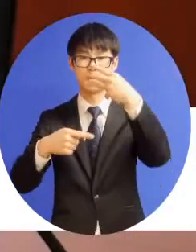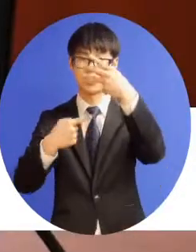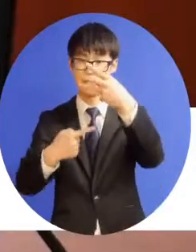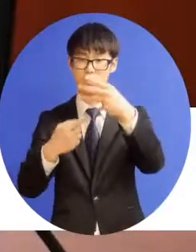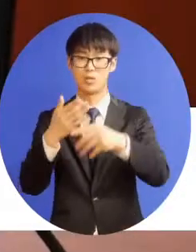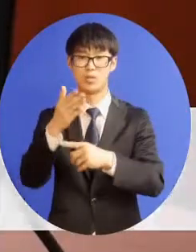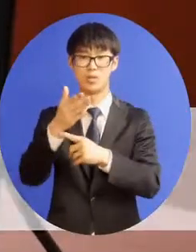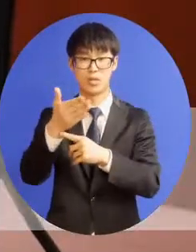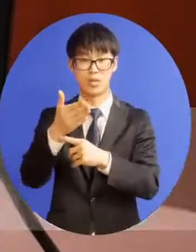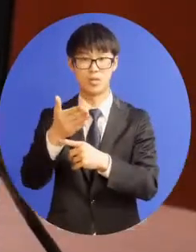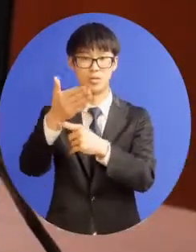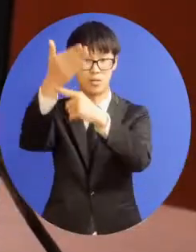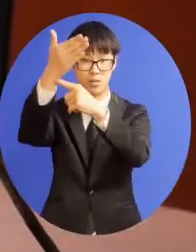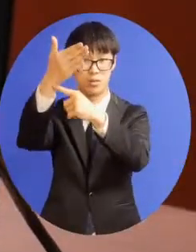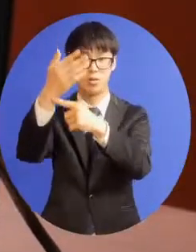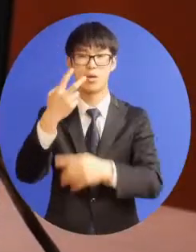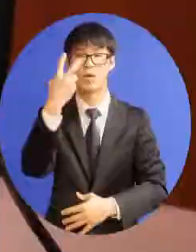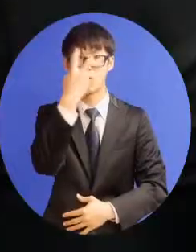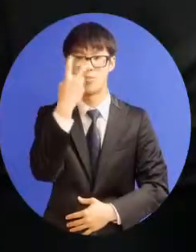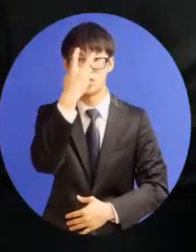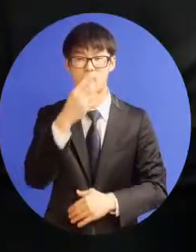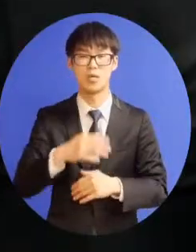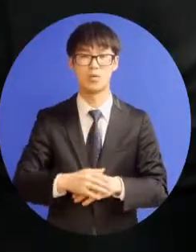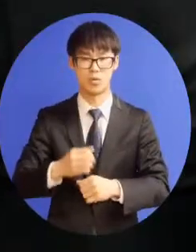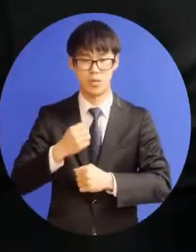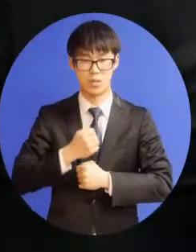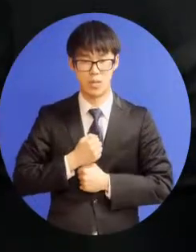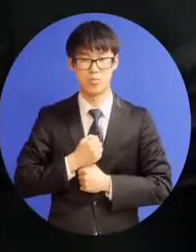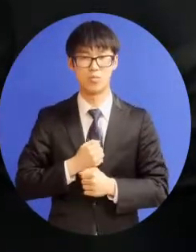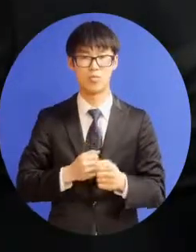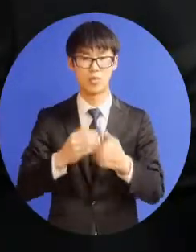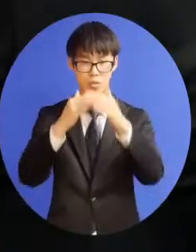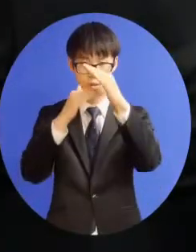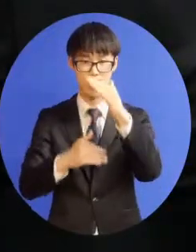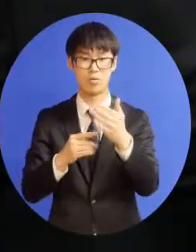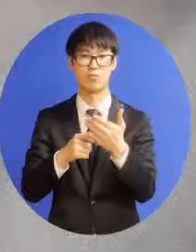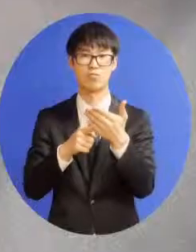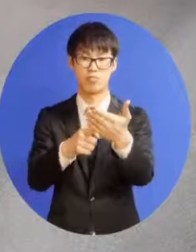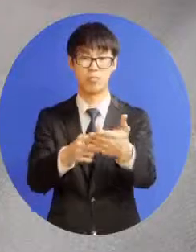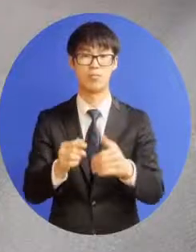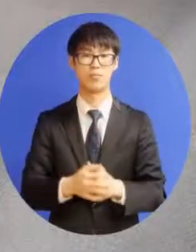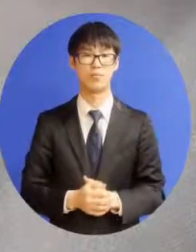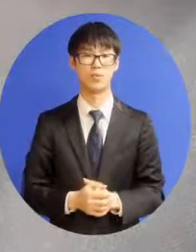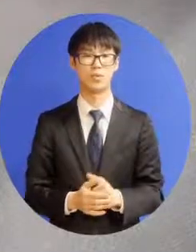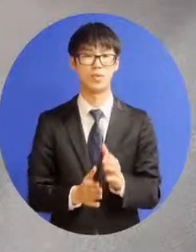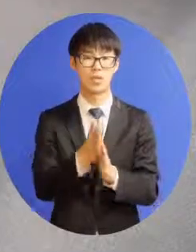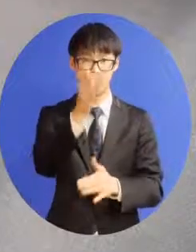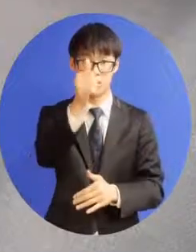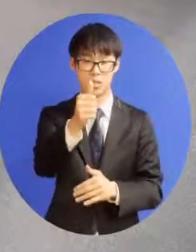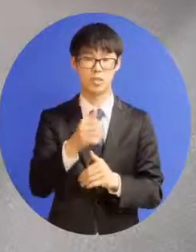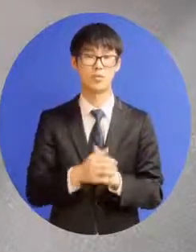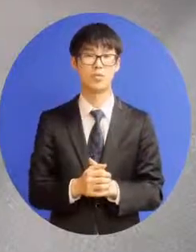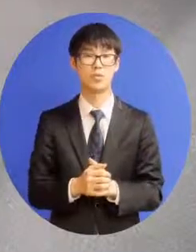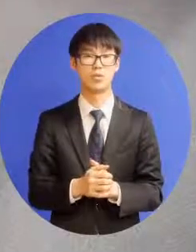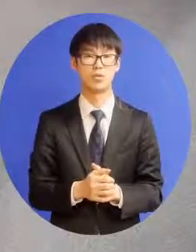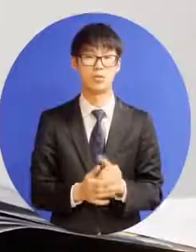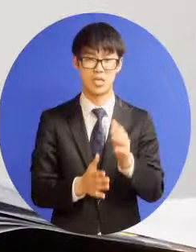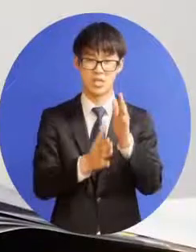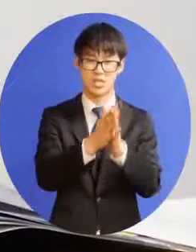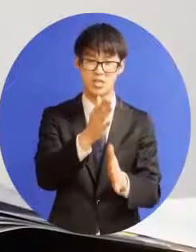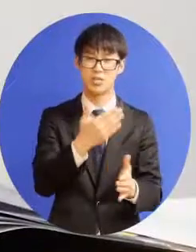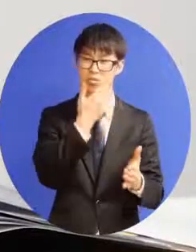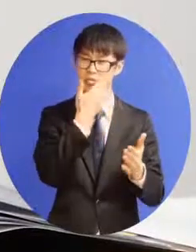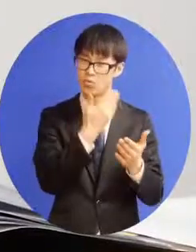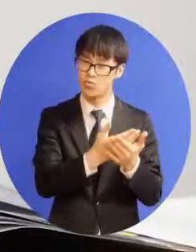태극기 달기 추진 사항 등을 점검하고 당부 사항을 전달했습니다. 특히 오시덕 시장은 시정 10대 핵심